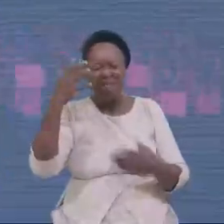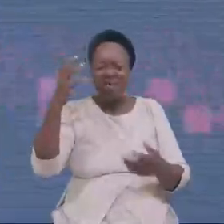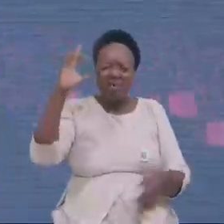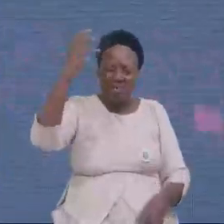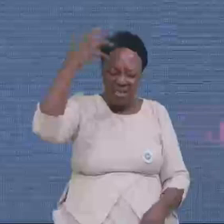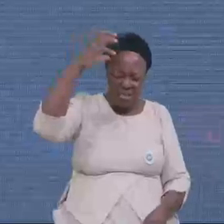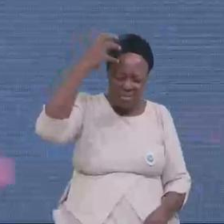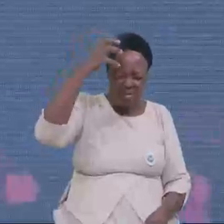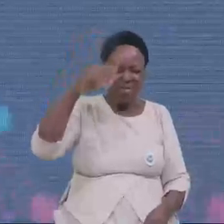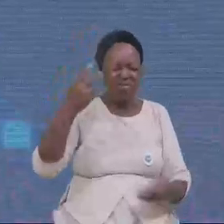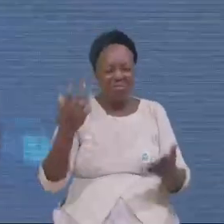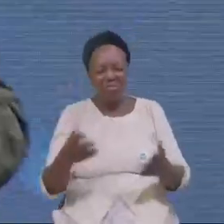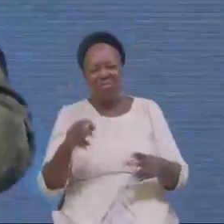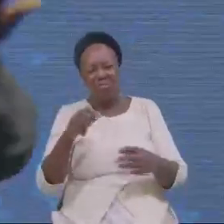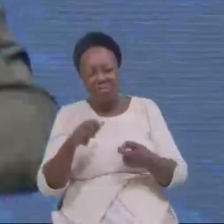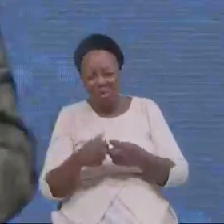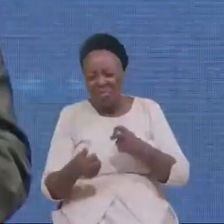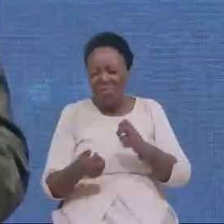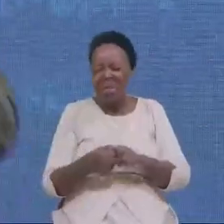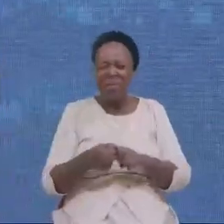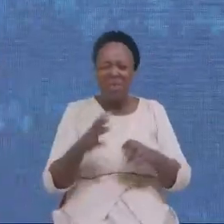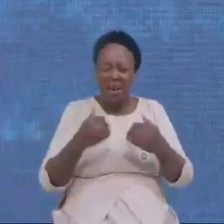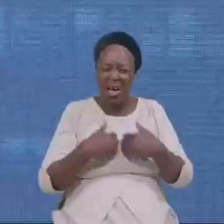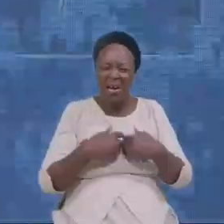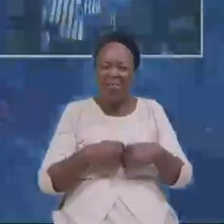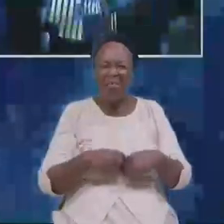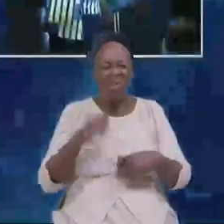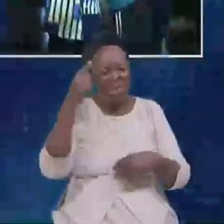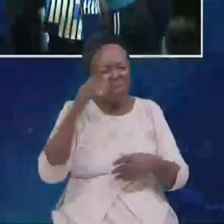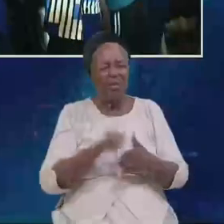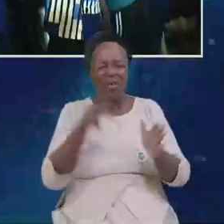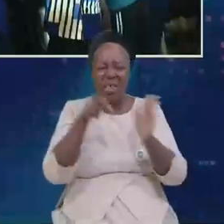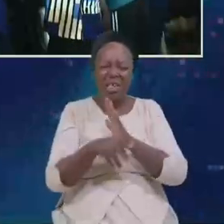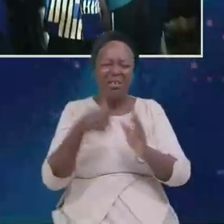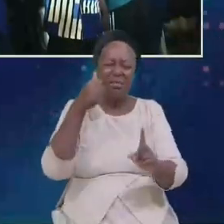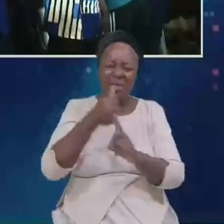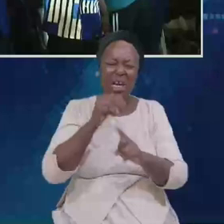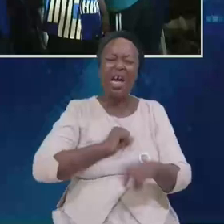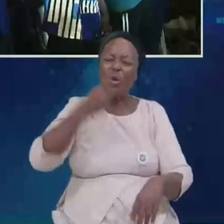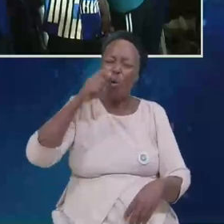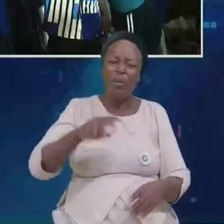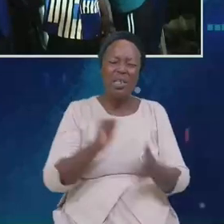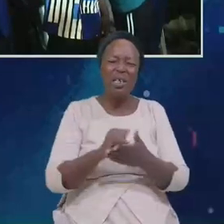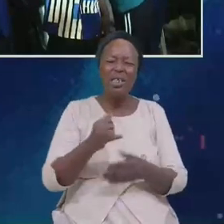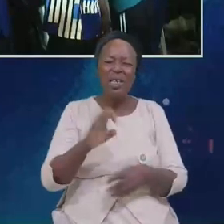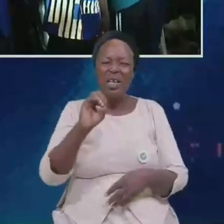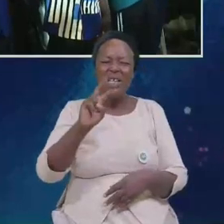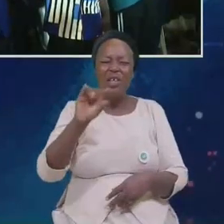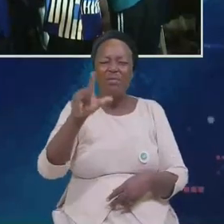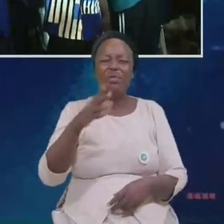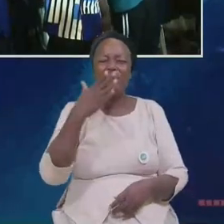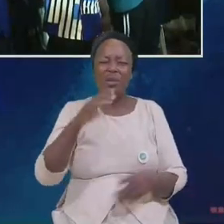lunatique, dérangée, troublée mentalement, ayant l'esprit de suicide, je commande à ce mauvais esprit, sors au nom